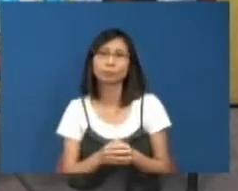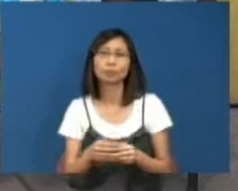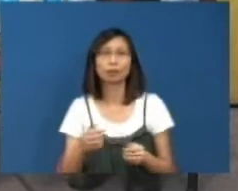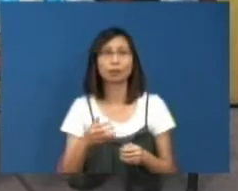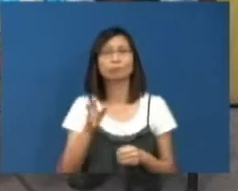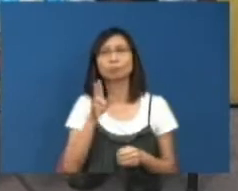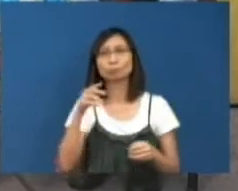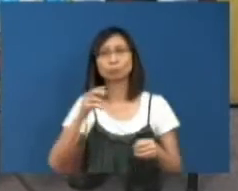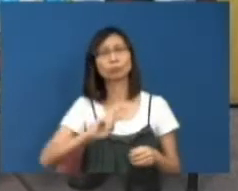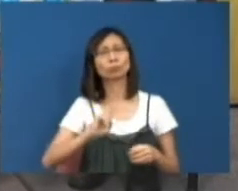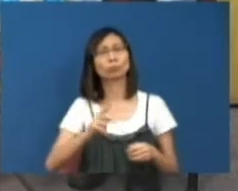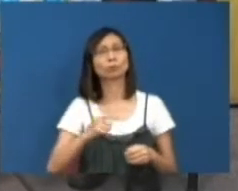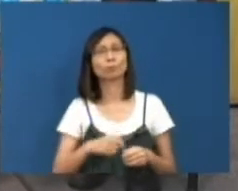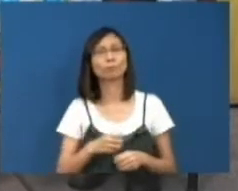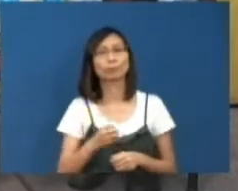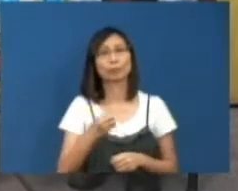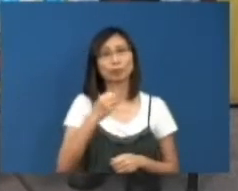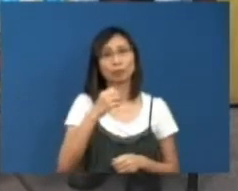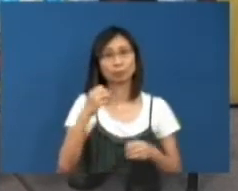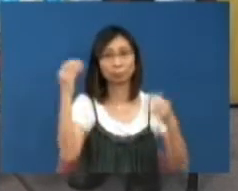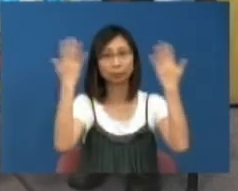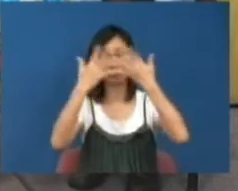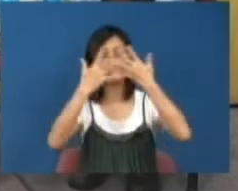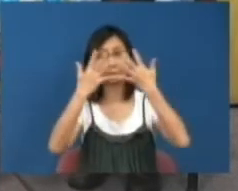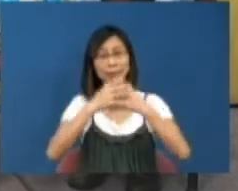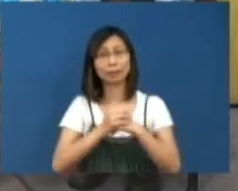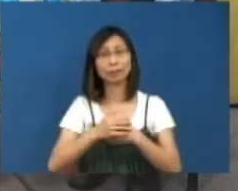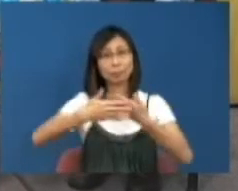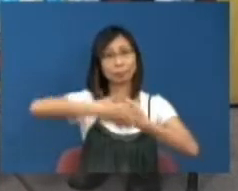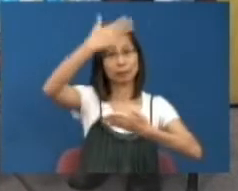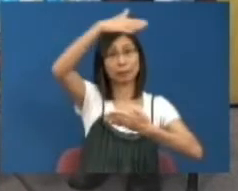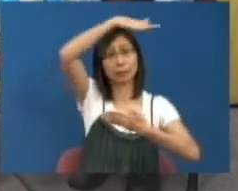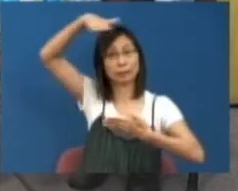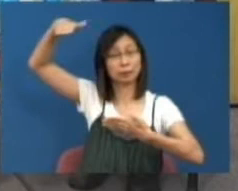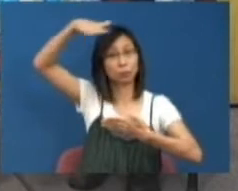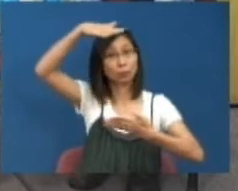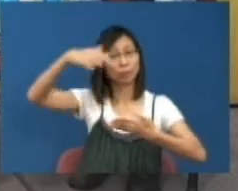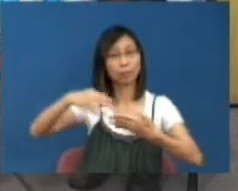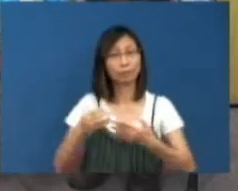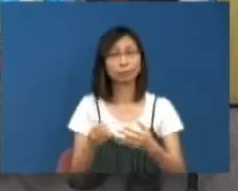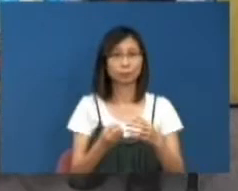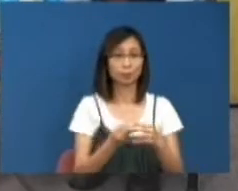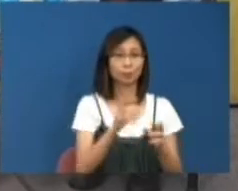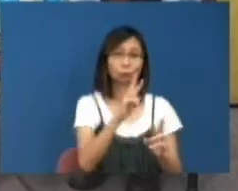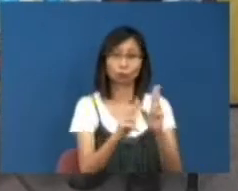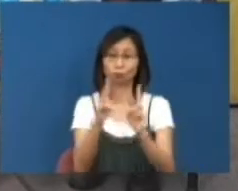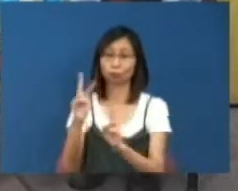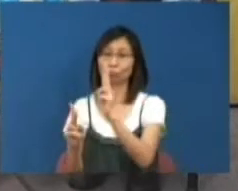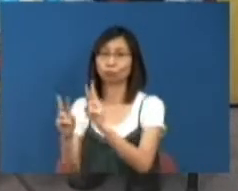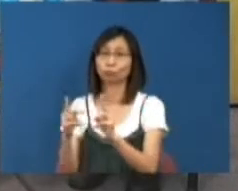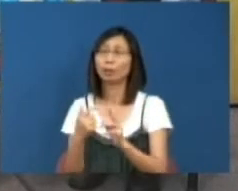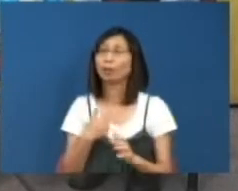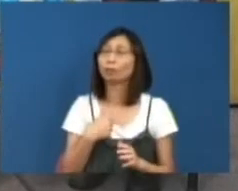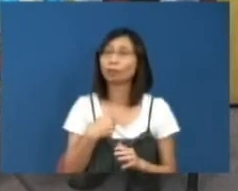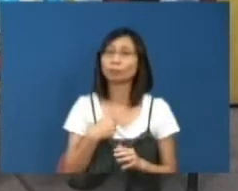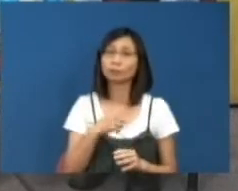目啦。已經有各界希望呼籲在天台種植物嘛，種草坯嘛。其實在我間丁屋種咧，可能